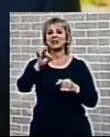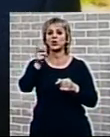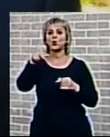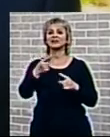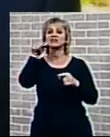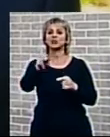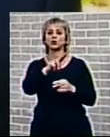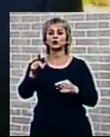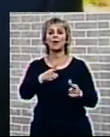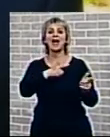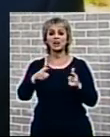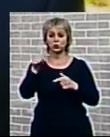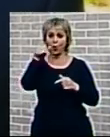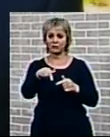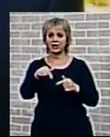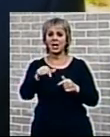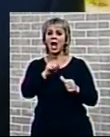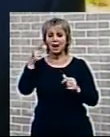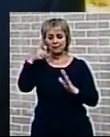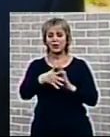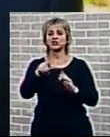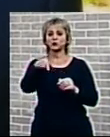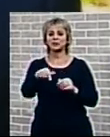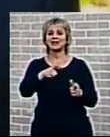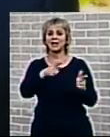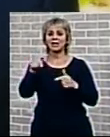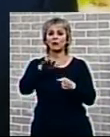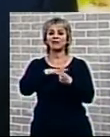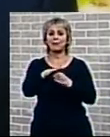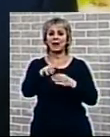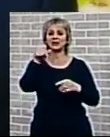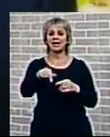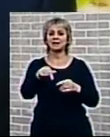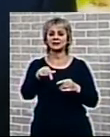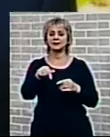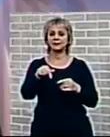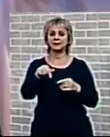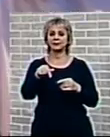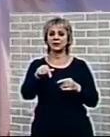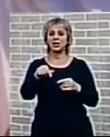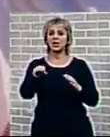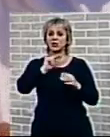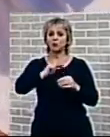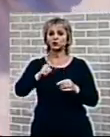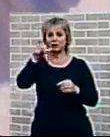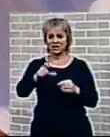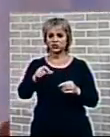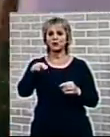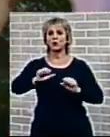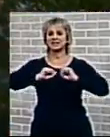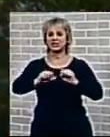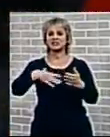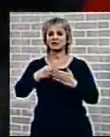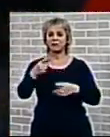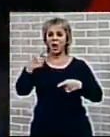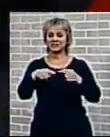тех, которые готовы, осознанно готовы выполнять функции гражданина по защите